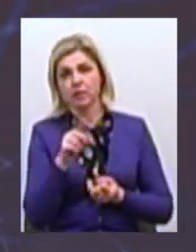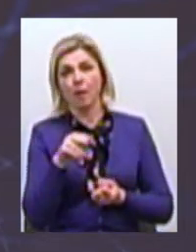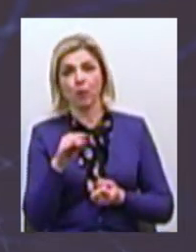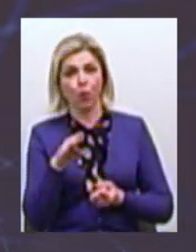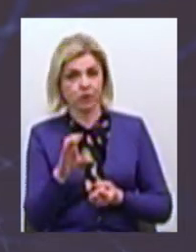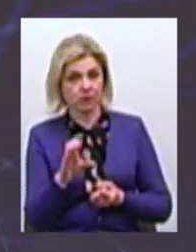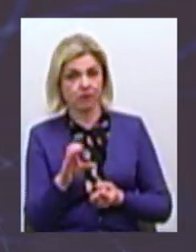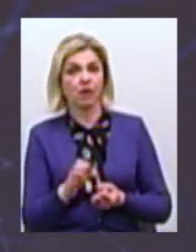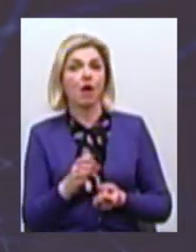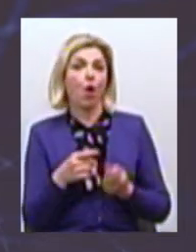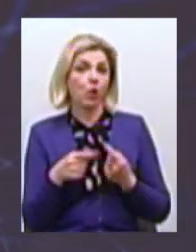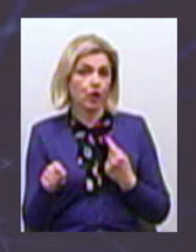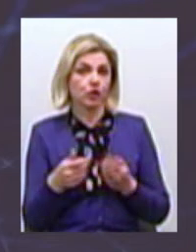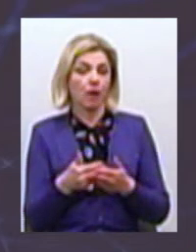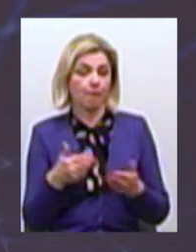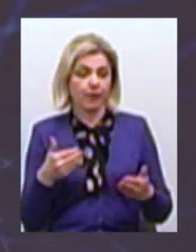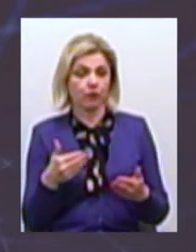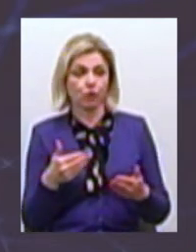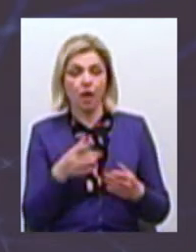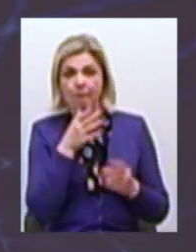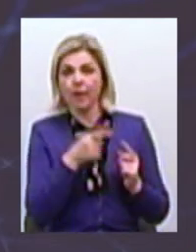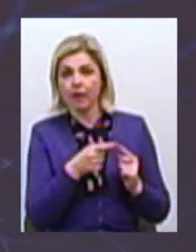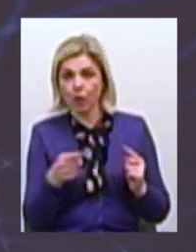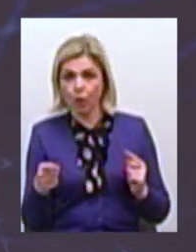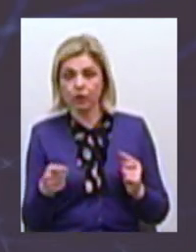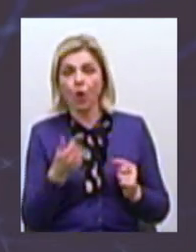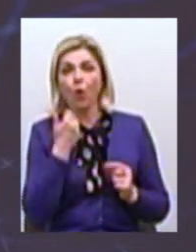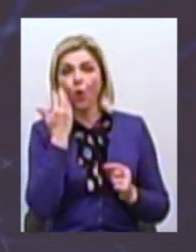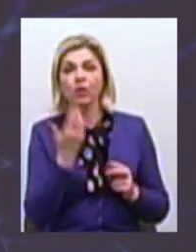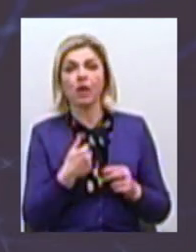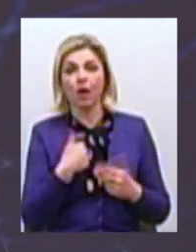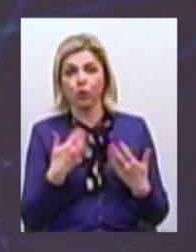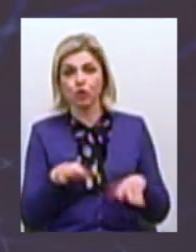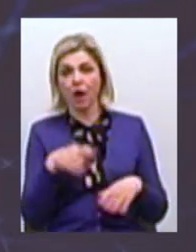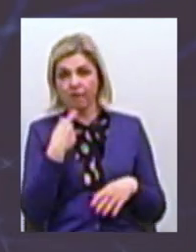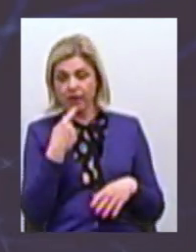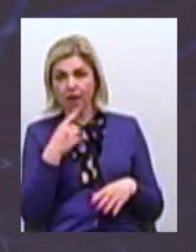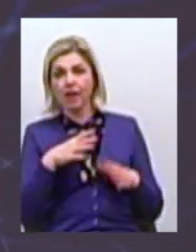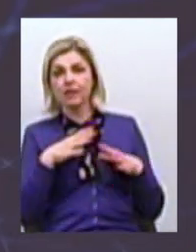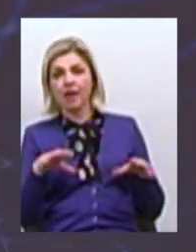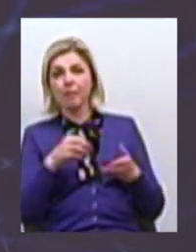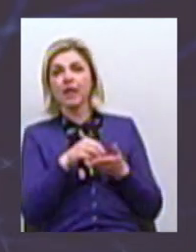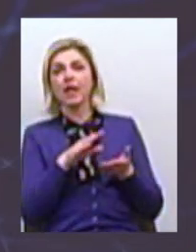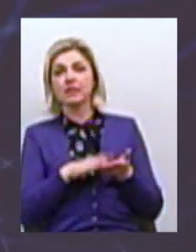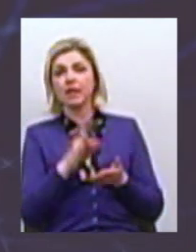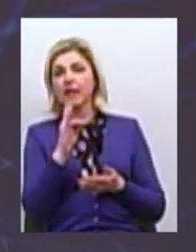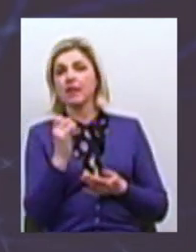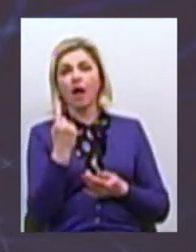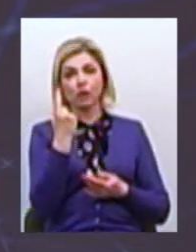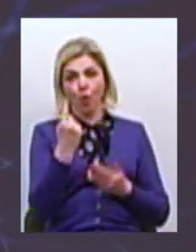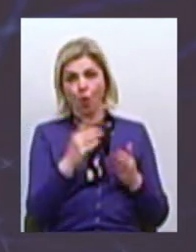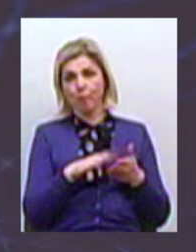отличие от, скажем так, предыдущего периода, когда, как я уже говорил, не было зарегистрировано ни одного обращения